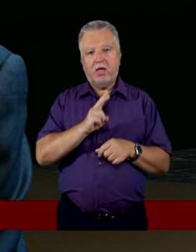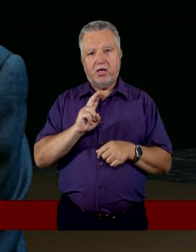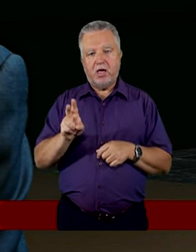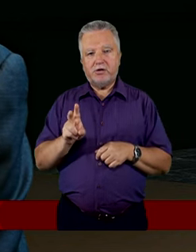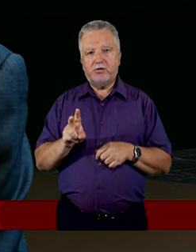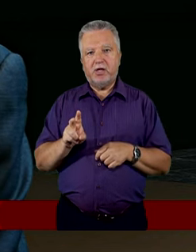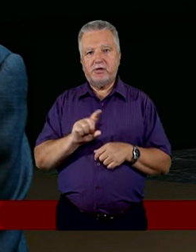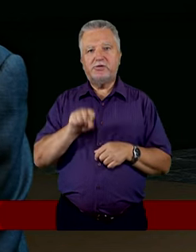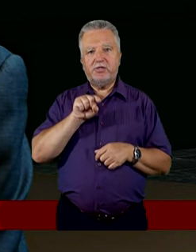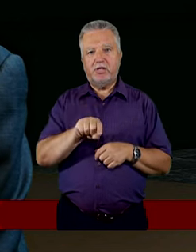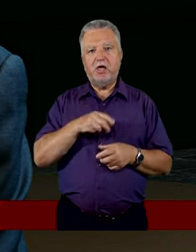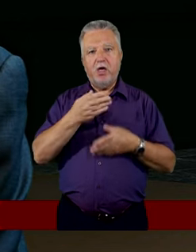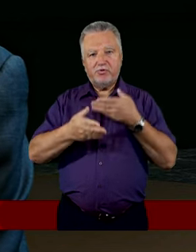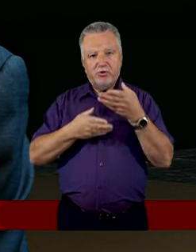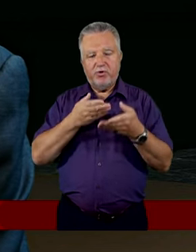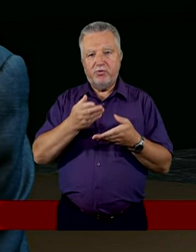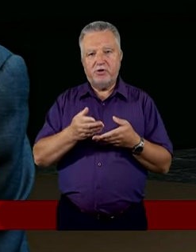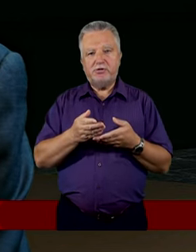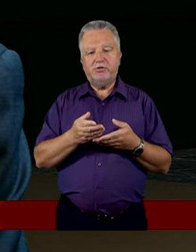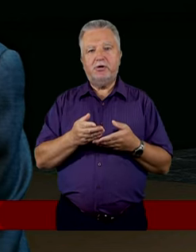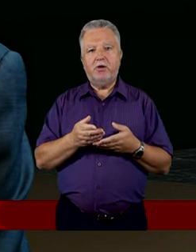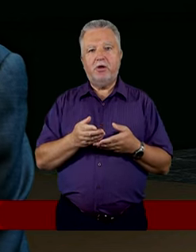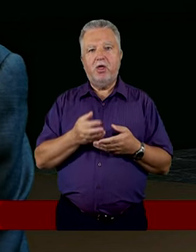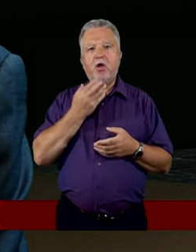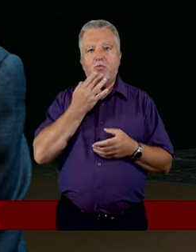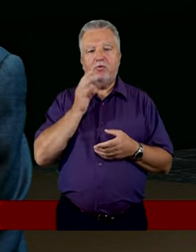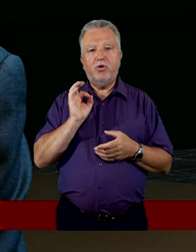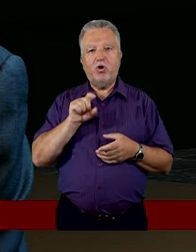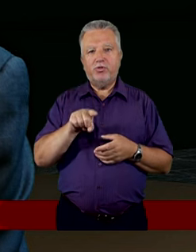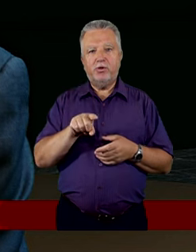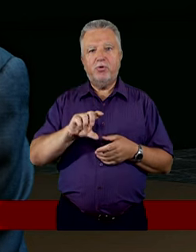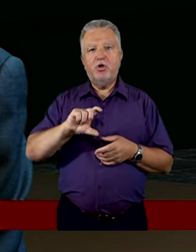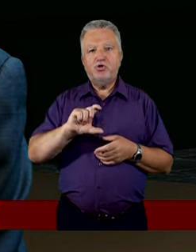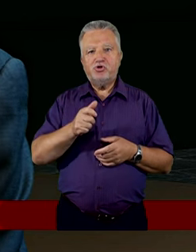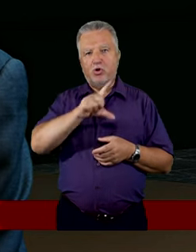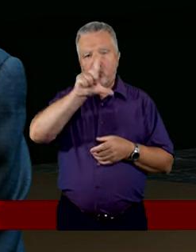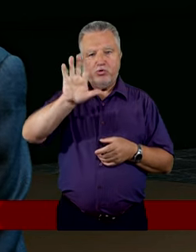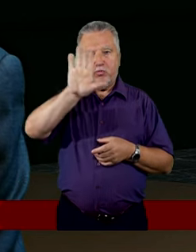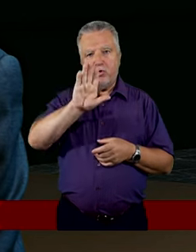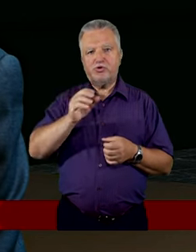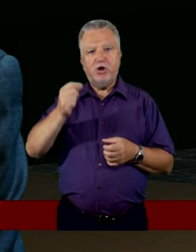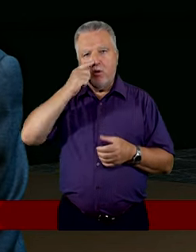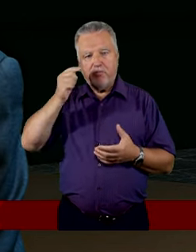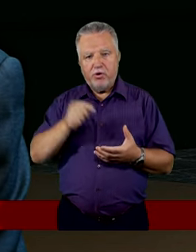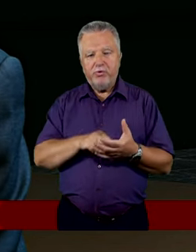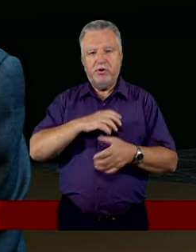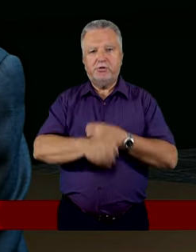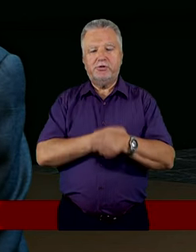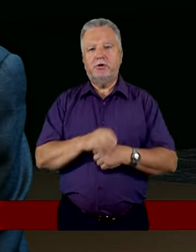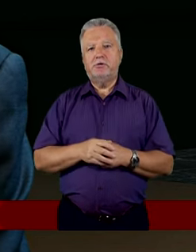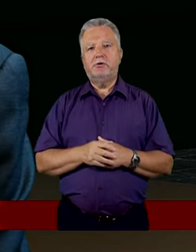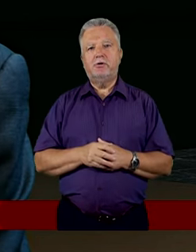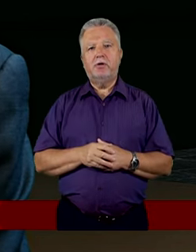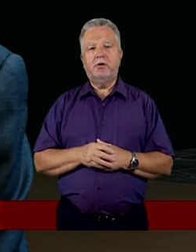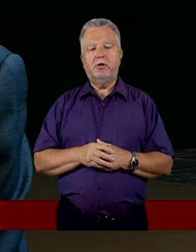I każda z tych przypowieści mówi o tym, co lud Boży powinien czynić,